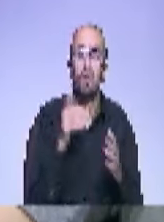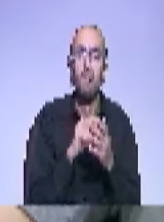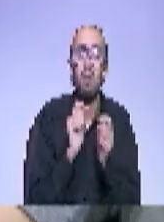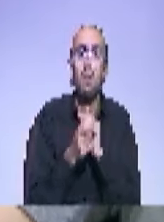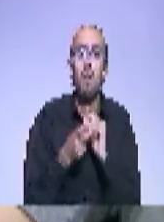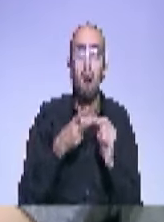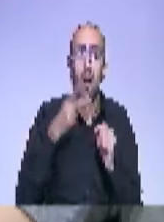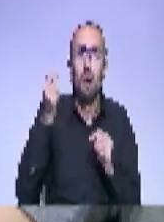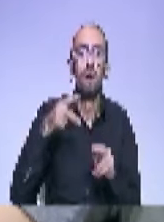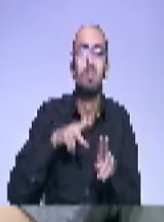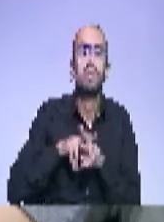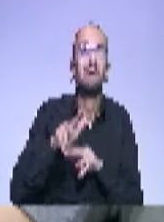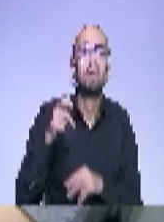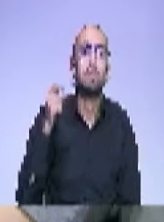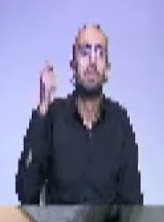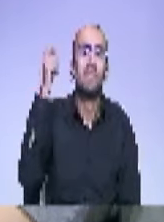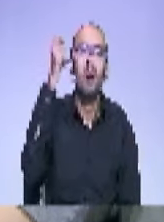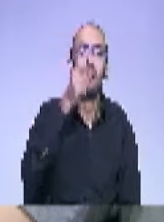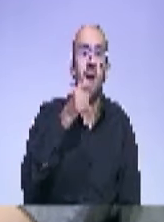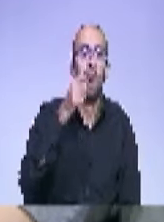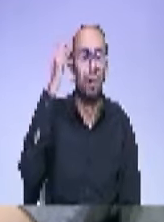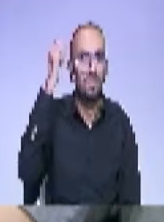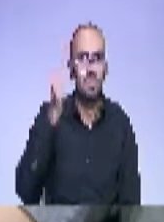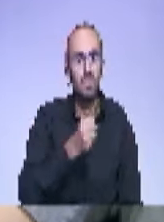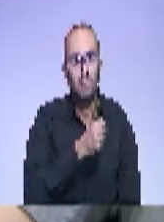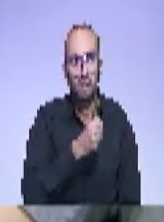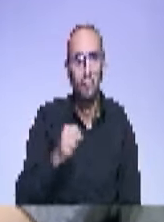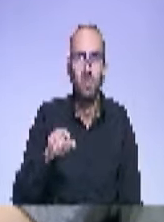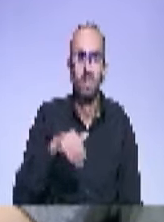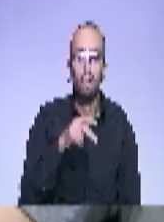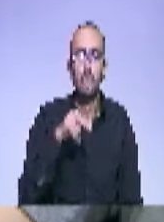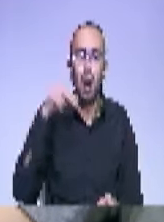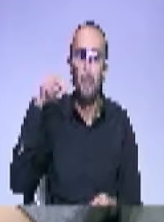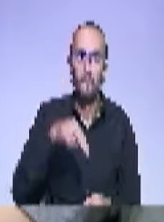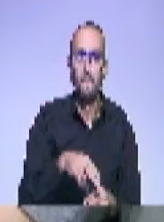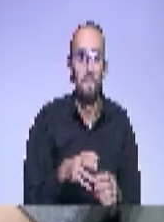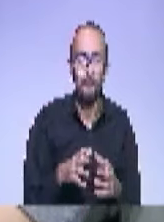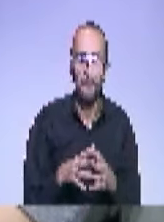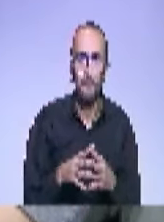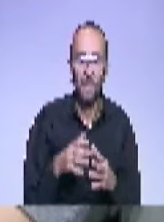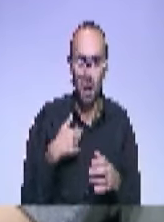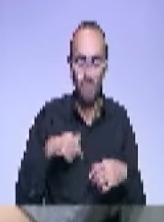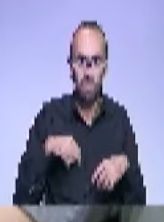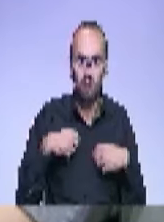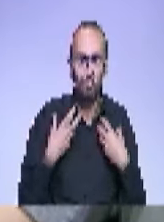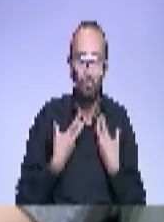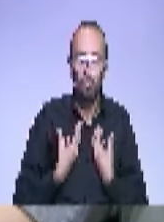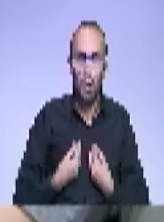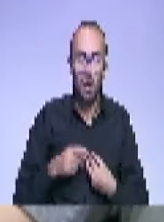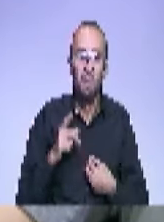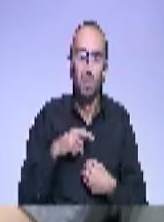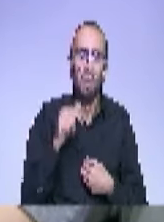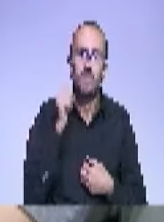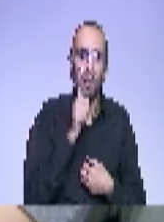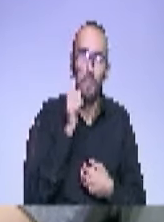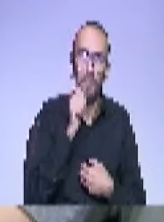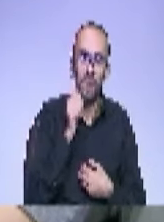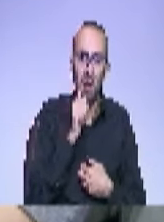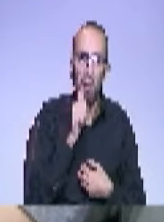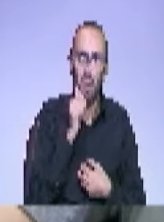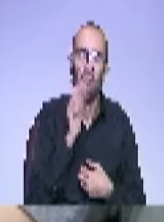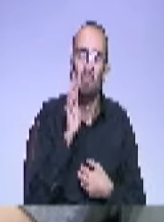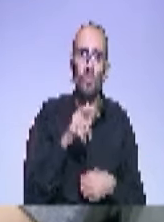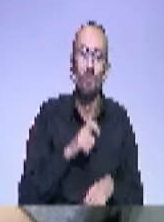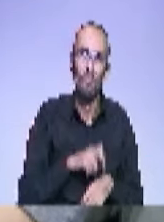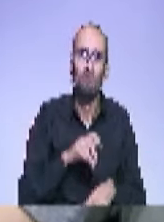روحنا مد ايده اكتر عليا وجابني من على السلم لتحت جرني. طبعا ما عجبنيش الوضع، بس قدرت على قد ما اقدر استحمل. قلت